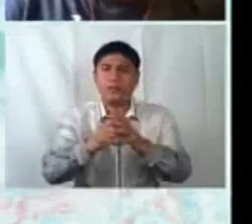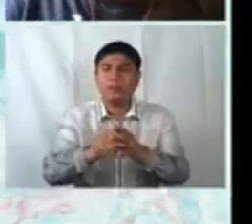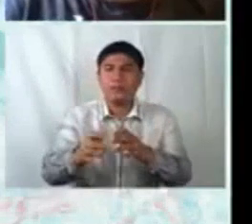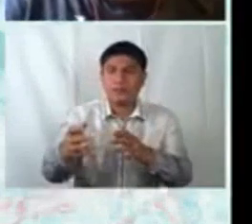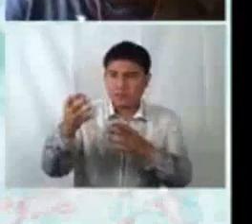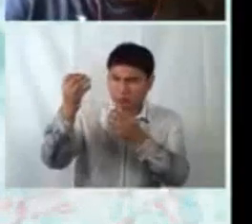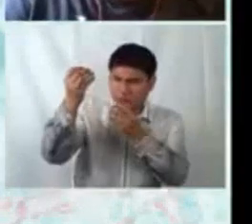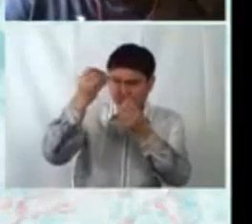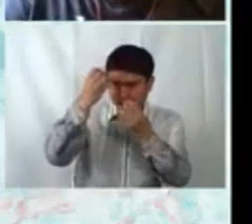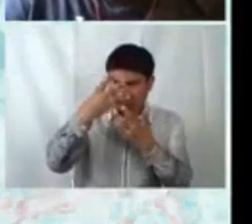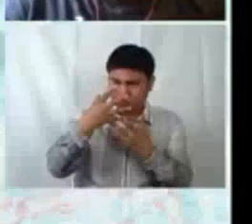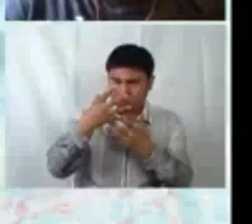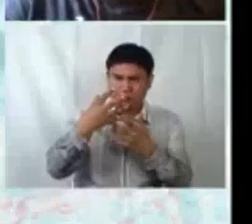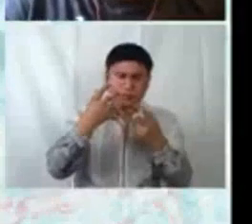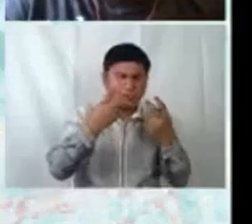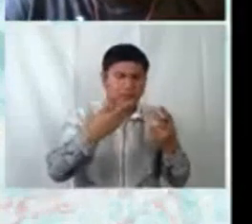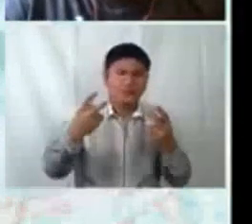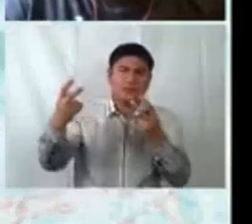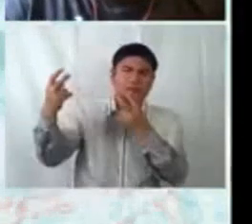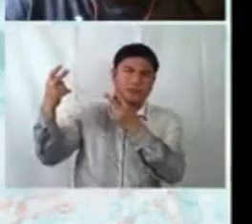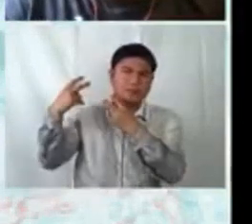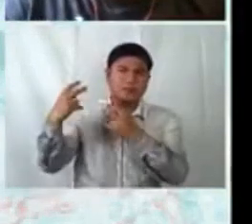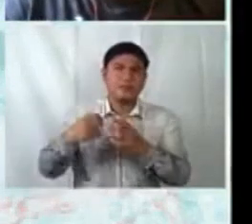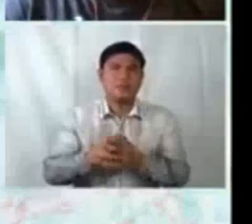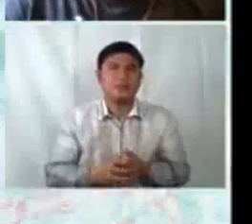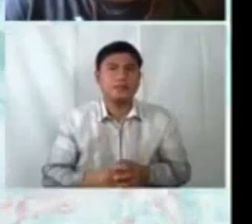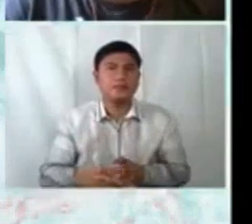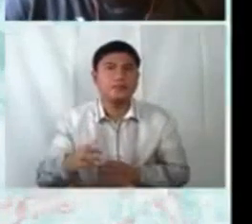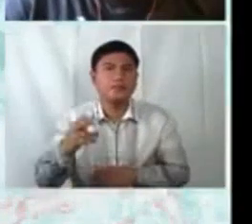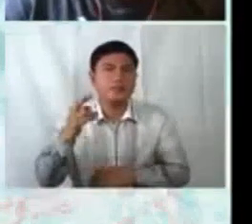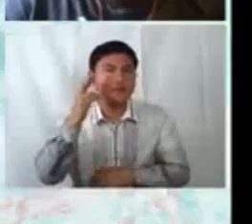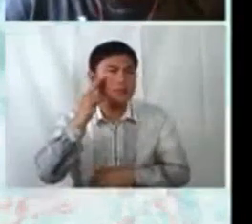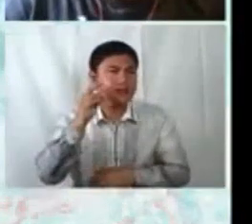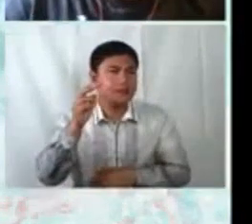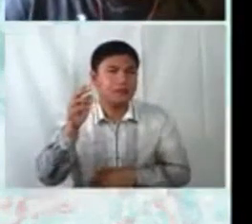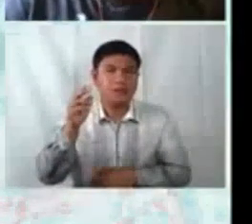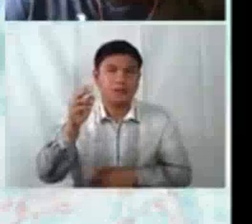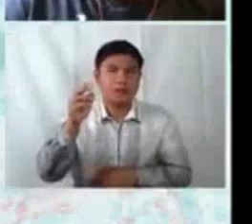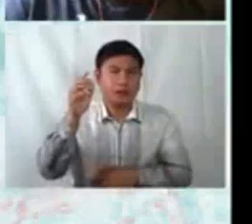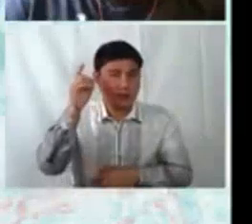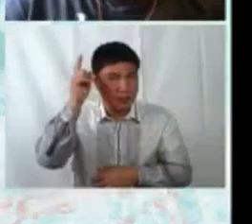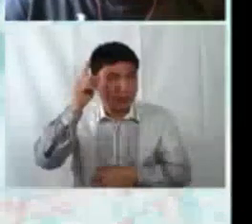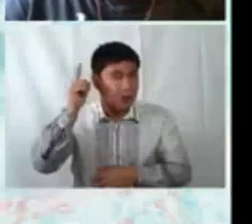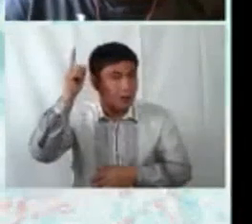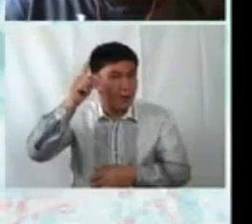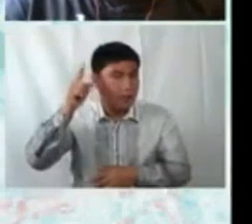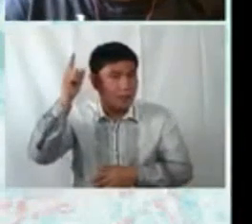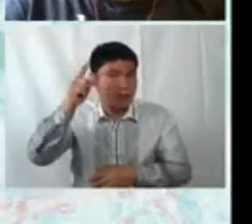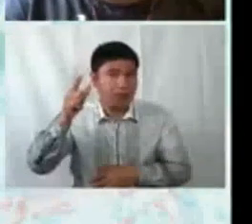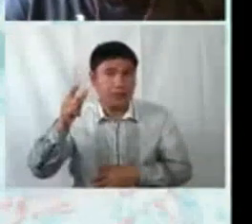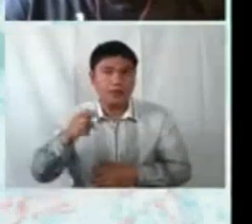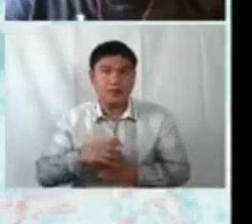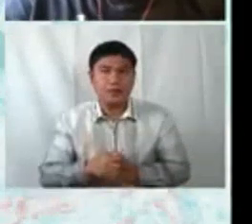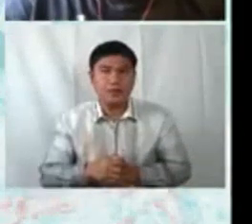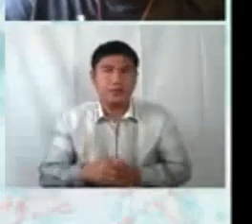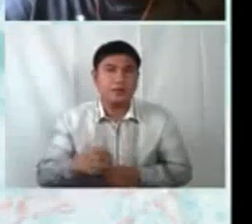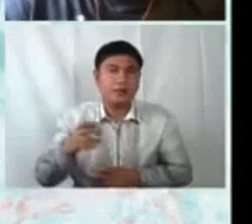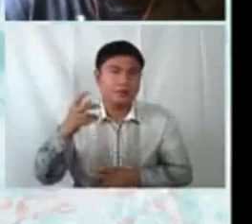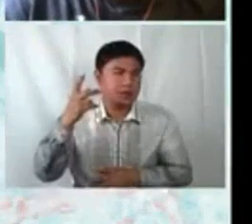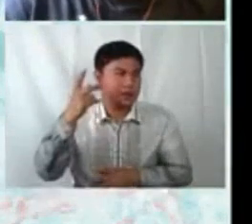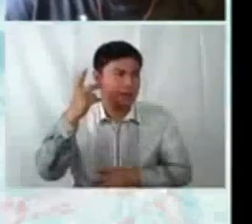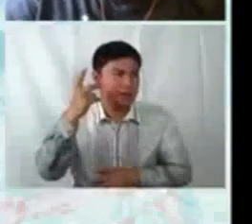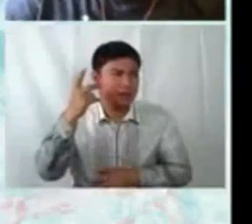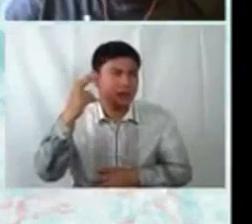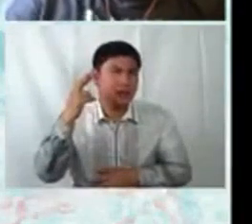atin na nagbalik tanaw ang akta doon kay Rey Calipulaco de Mactan. No? Si Rey Calipulaco. Sino si